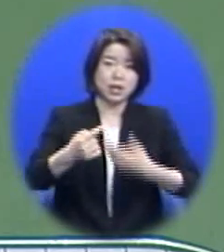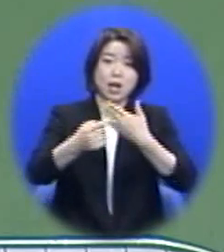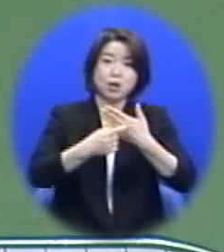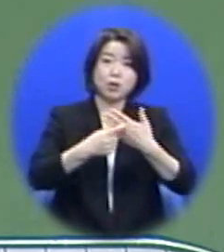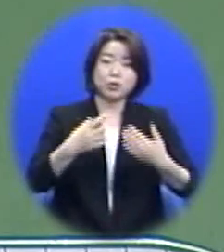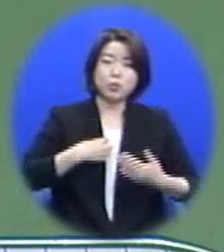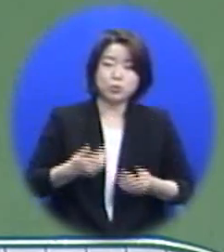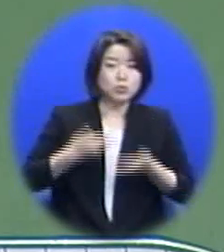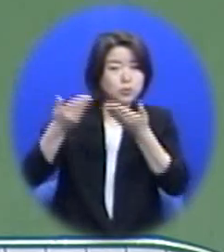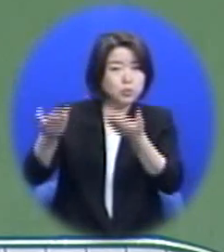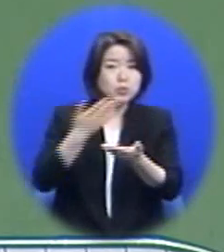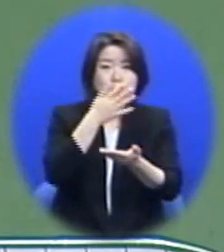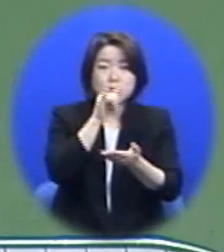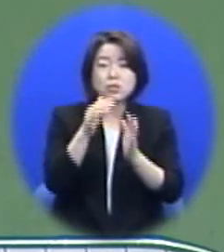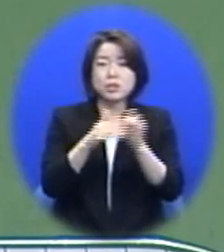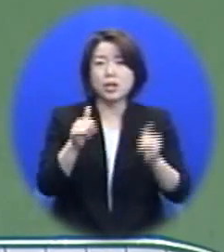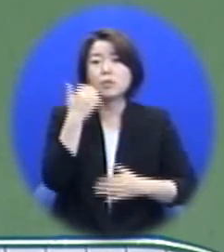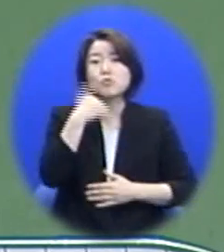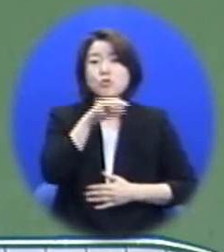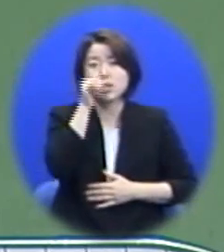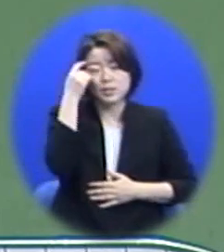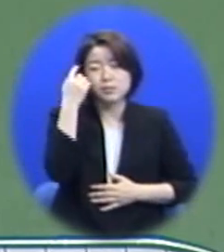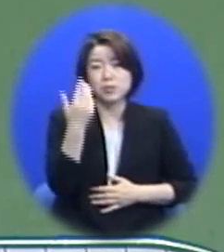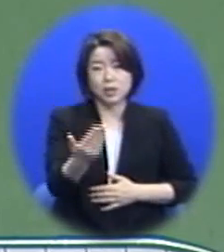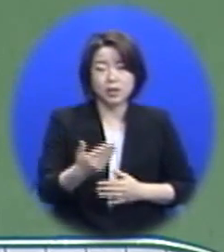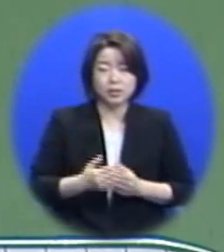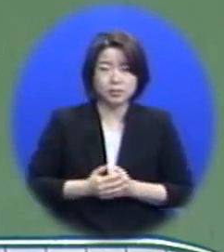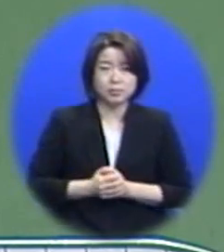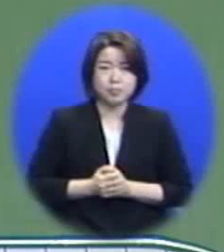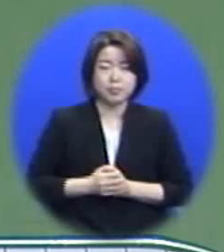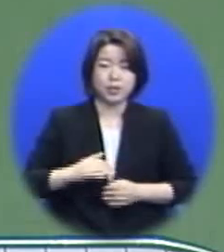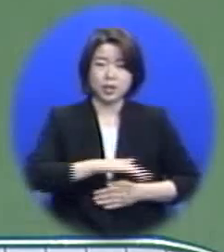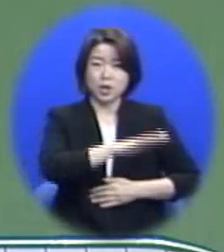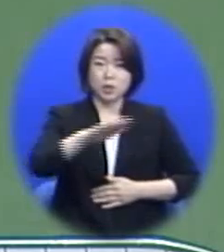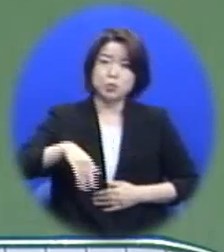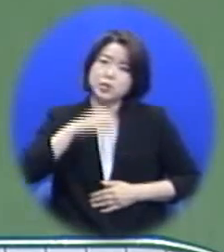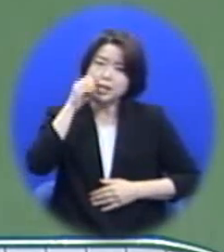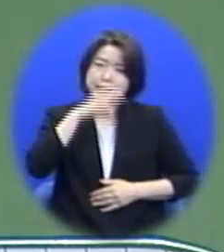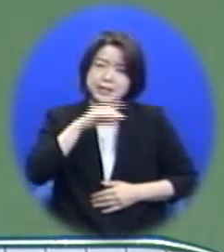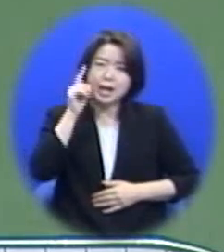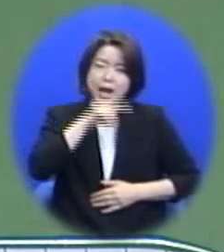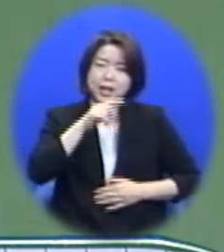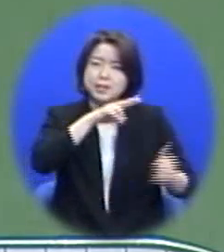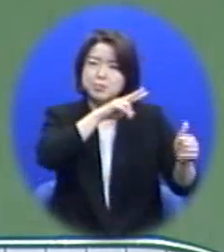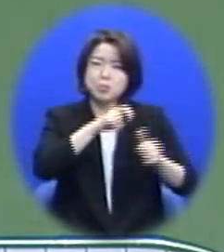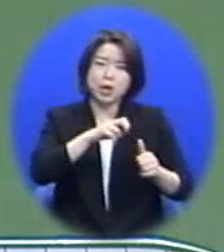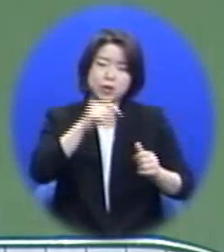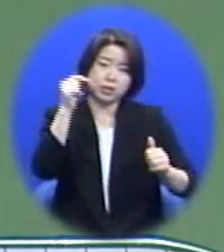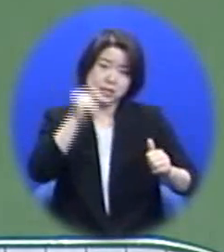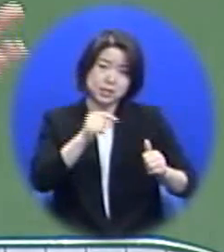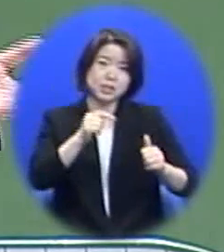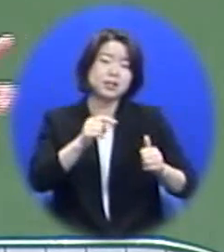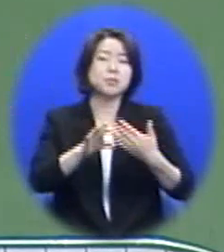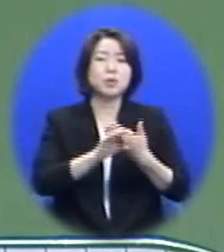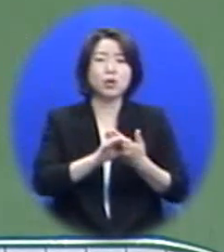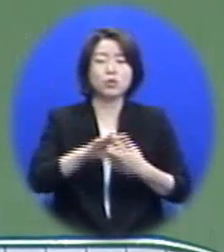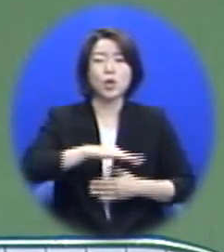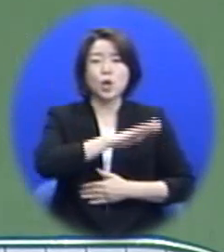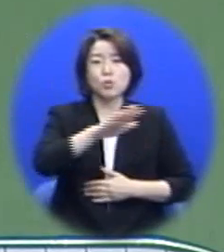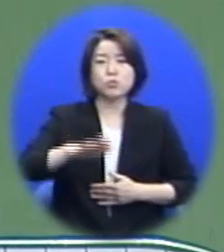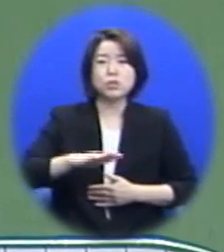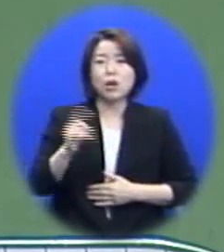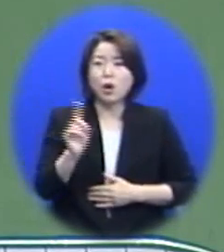도대체 누가 있겠습니까 우리에게 그저 악을 미워하라고 하시면 우리가 그걸 어떻게 지킬 수